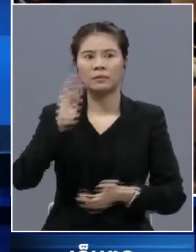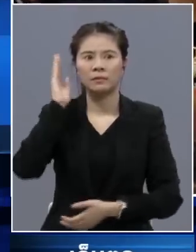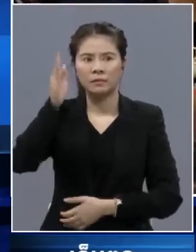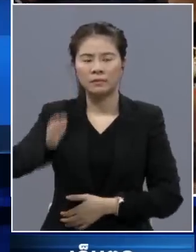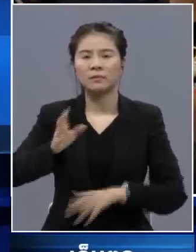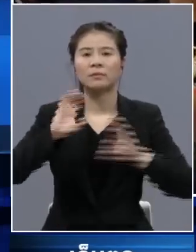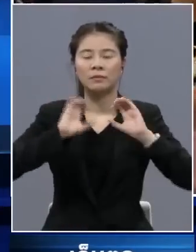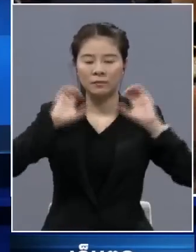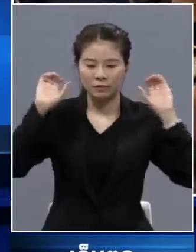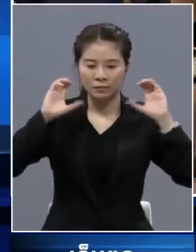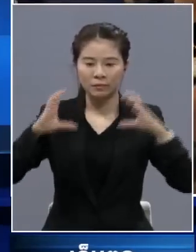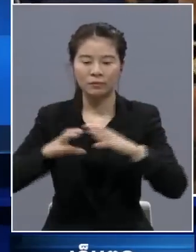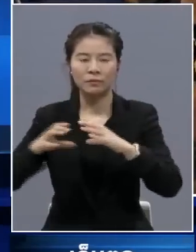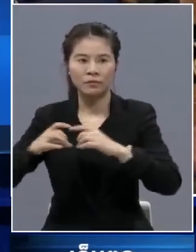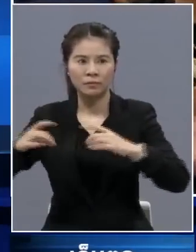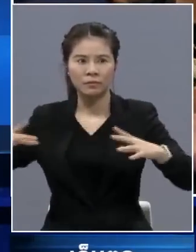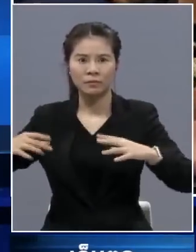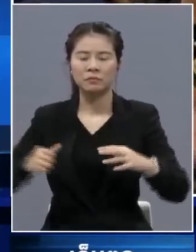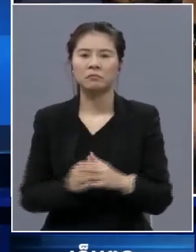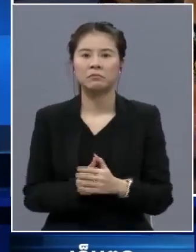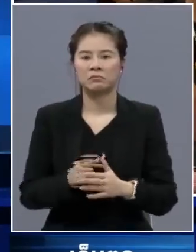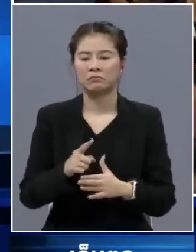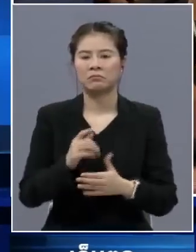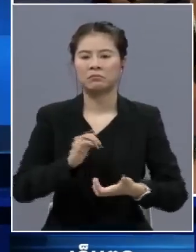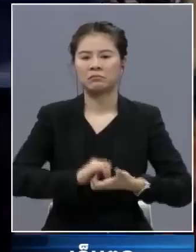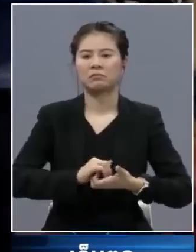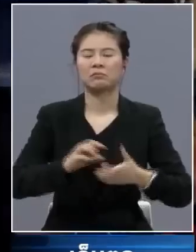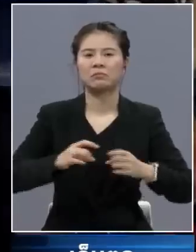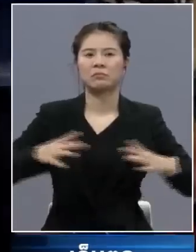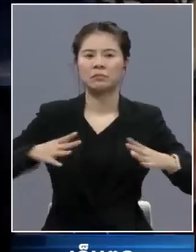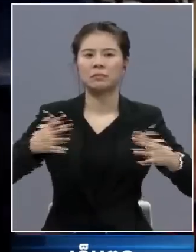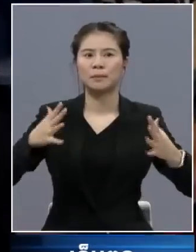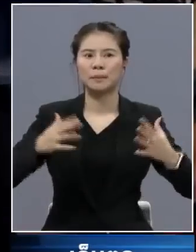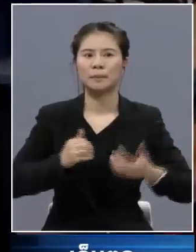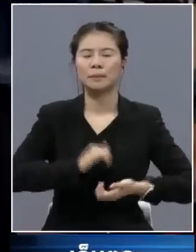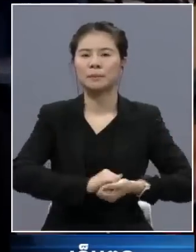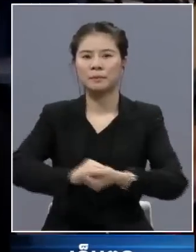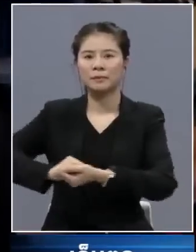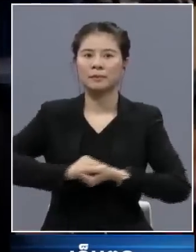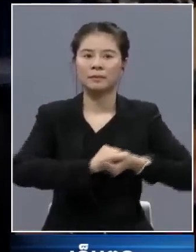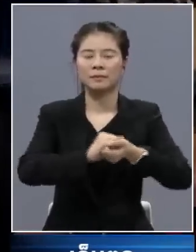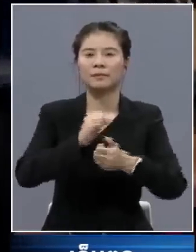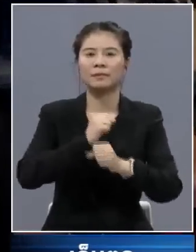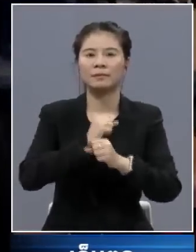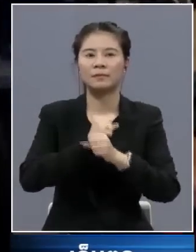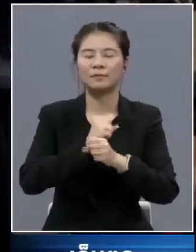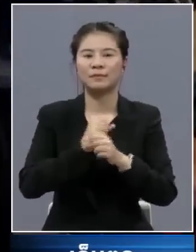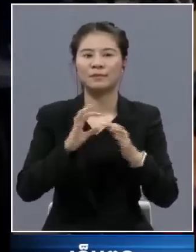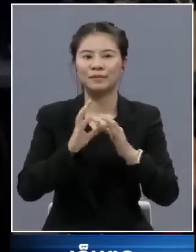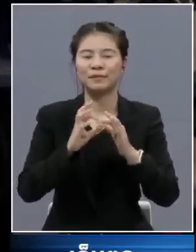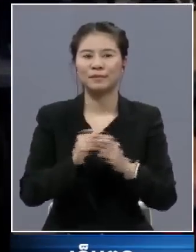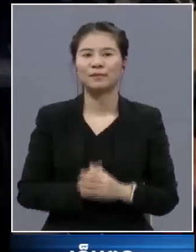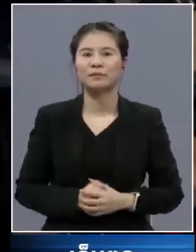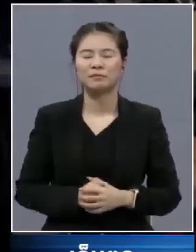เป็นรัฐบาลหรือฝ่ายค้านขอให้อย่ามีพรรคไหนเนี่ยแยกออกไปเลยนะฮะให้จับมือกันต่อไปแบบนี้ในคำถามแบบนี้ตอนนั้นเราก็ไม่